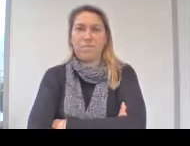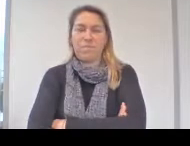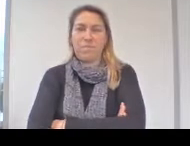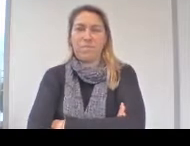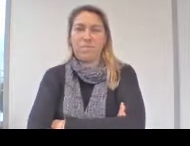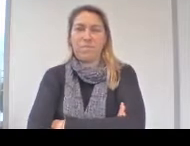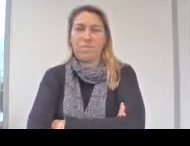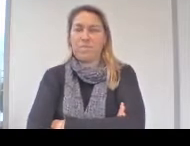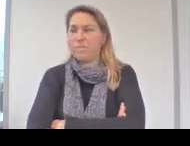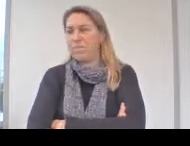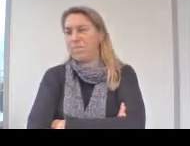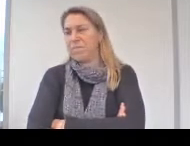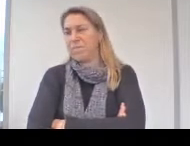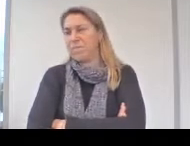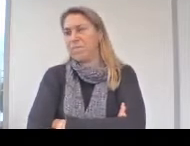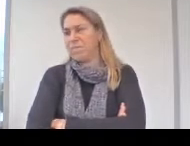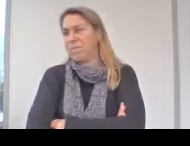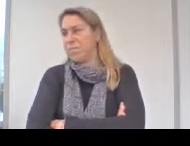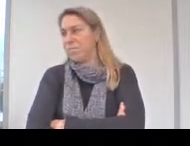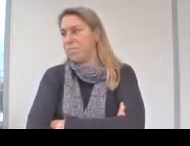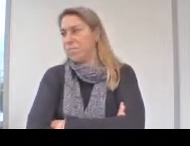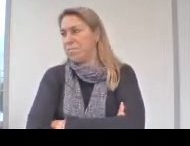en œuvre une forme de créativité,